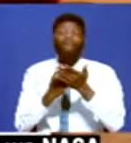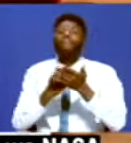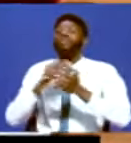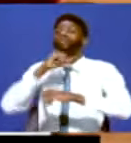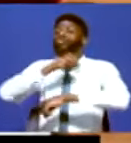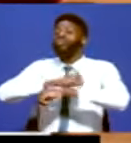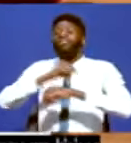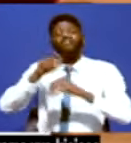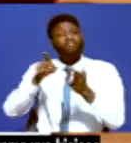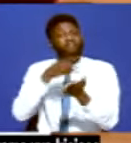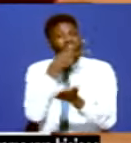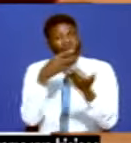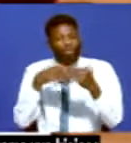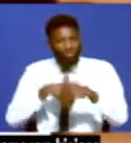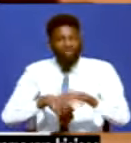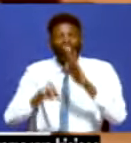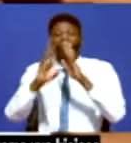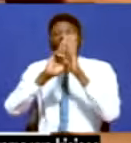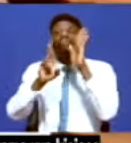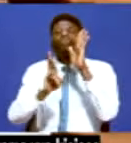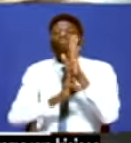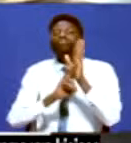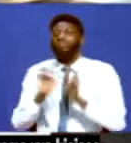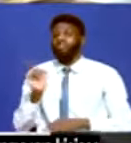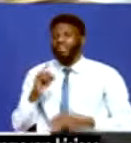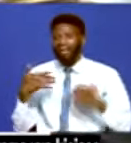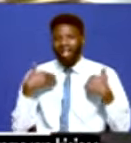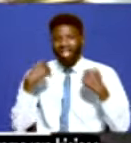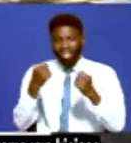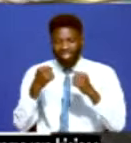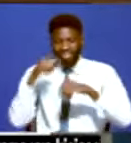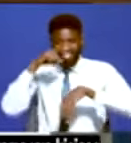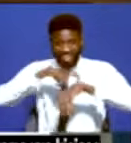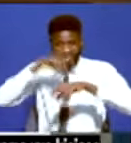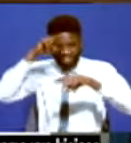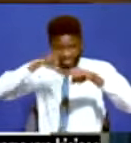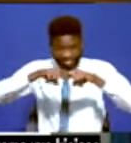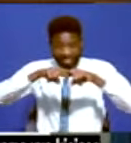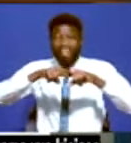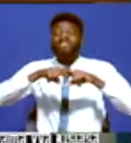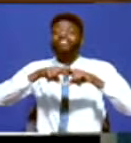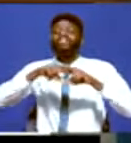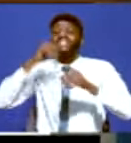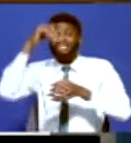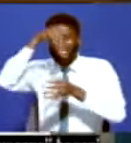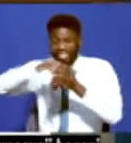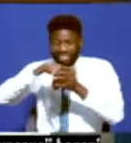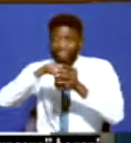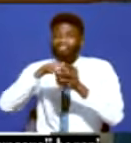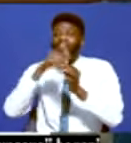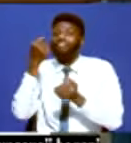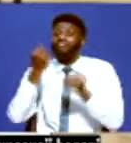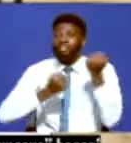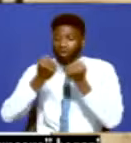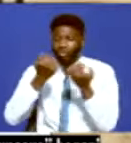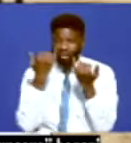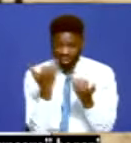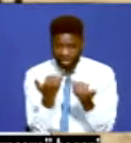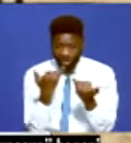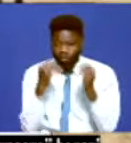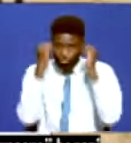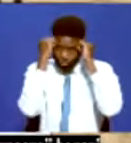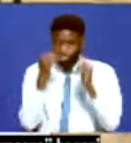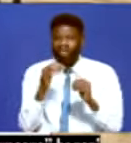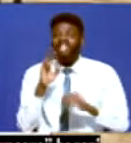umbali unaohitajika kati ya wanafunzi kwenye magari na hivyo kuwaweka wanafunzi kwenye hatari ya kuambukizwa ugonjwa wa